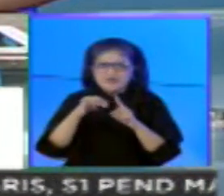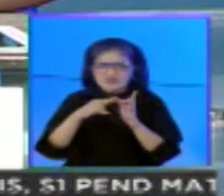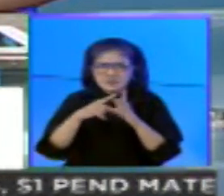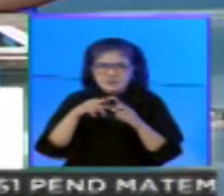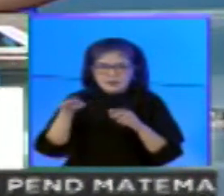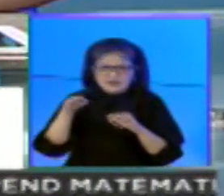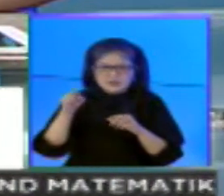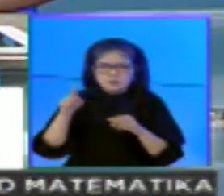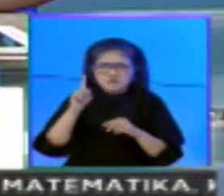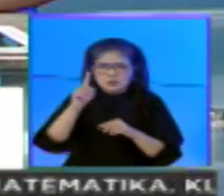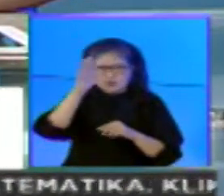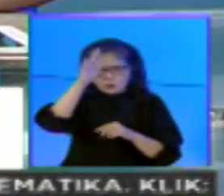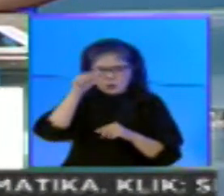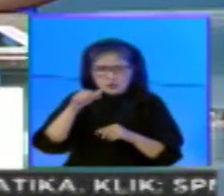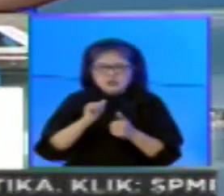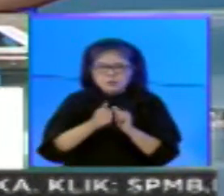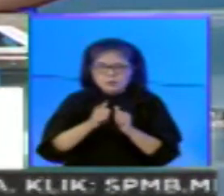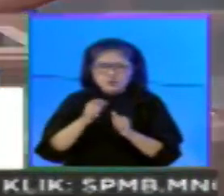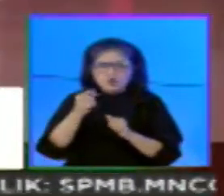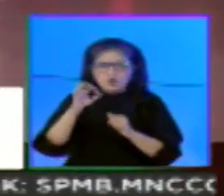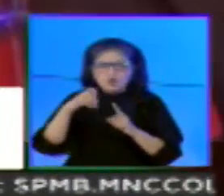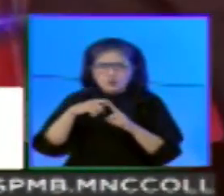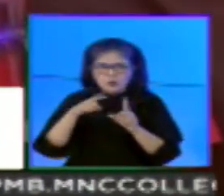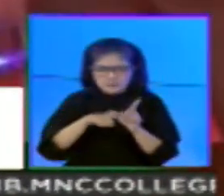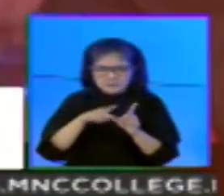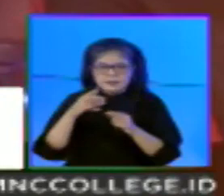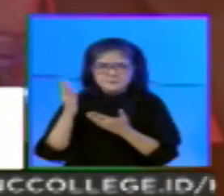e-sports, Ricky Setiawan.